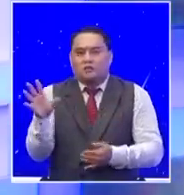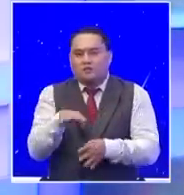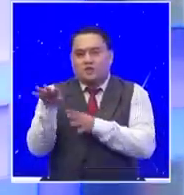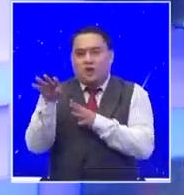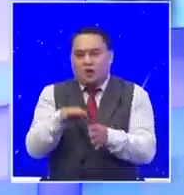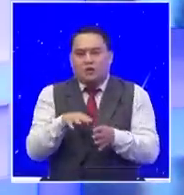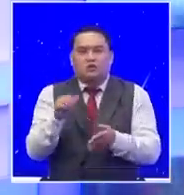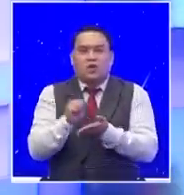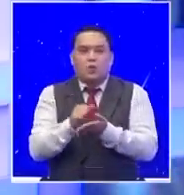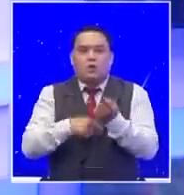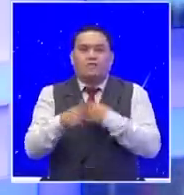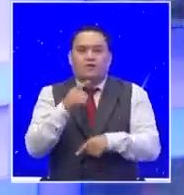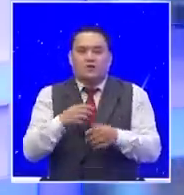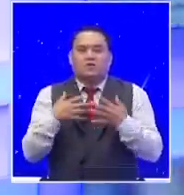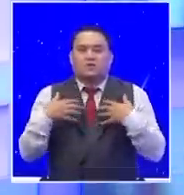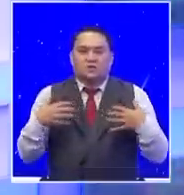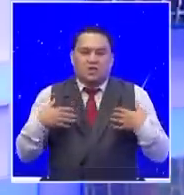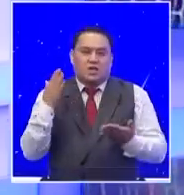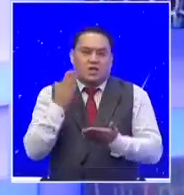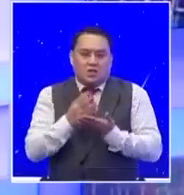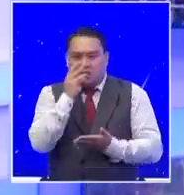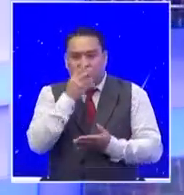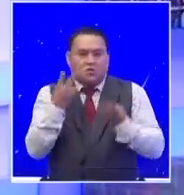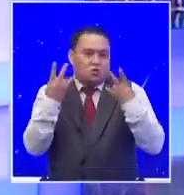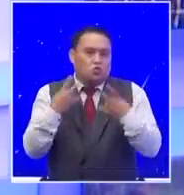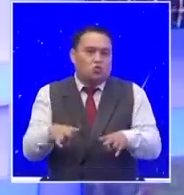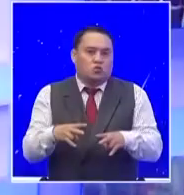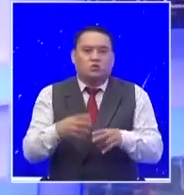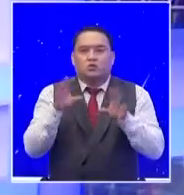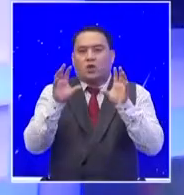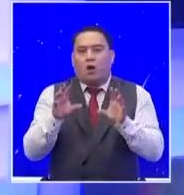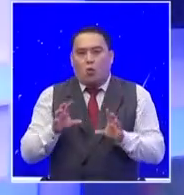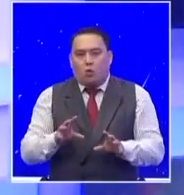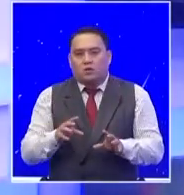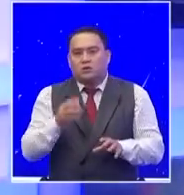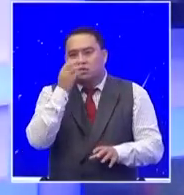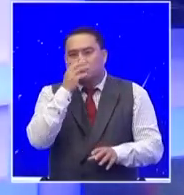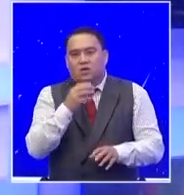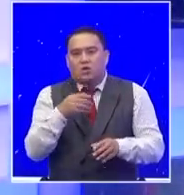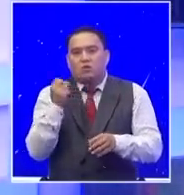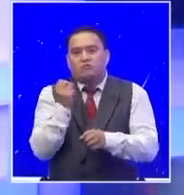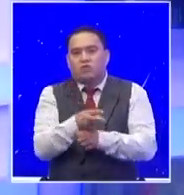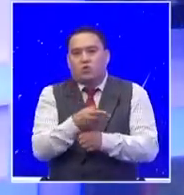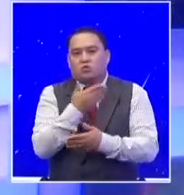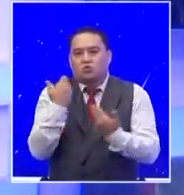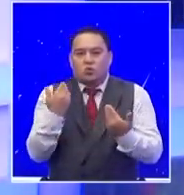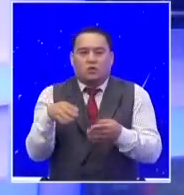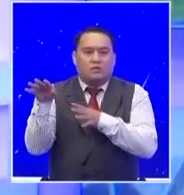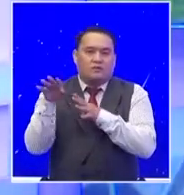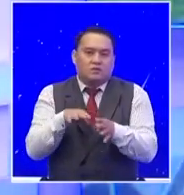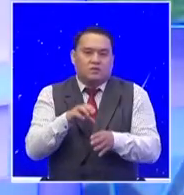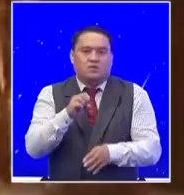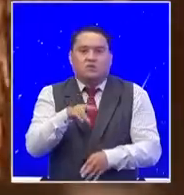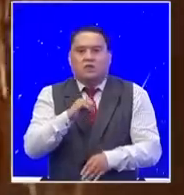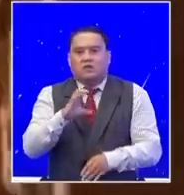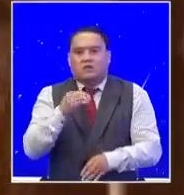сертификаты, чтобы вернуть тигра в цирк, есть. Но животные там не нужны, передает закон КИЗ. Из цирка тигра выгнали из-за отсутствия сертификата